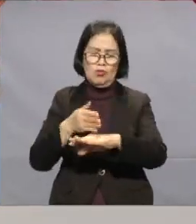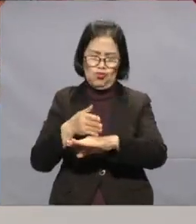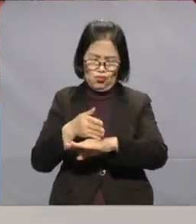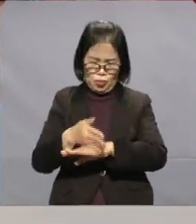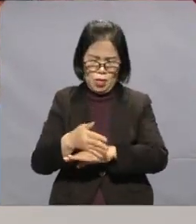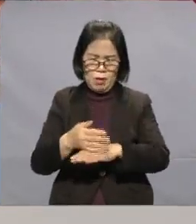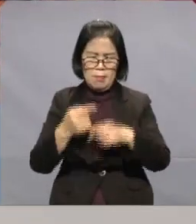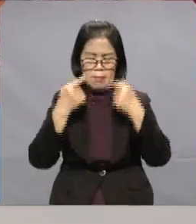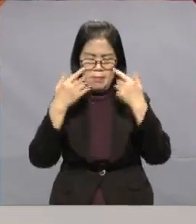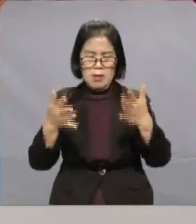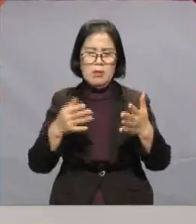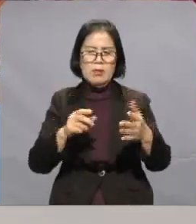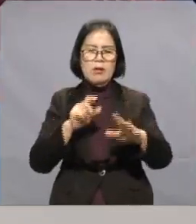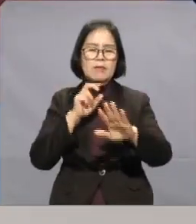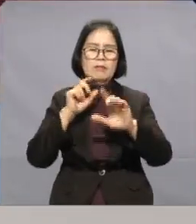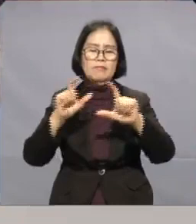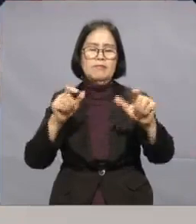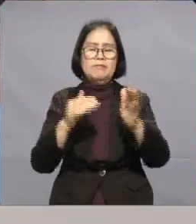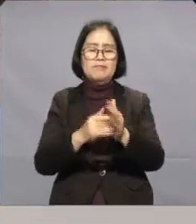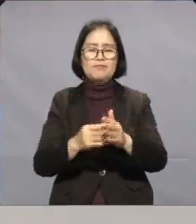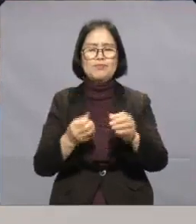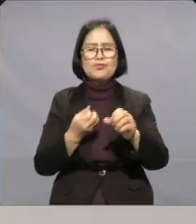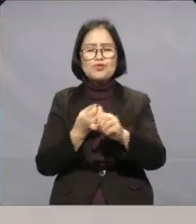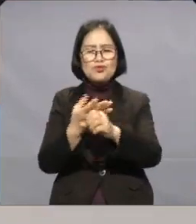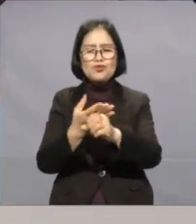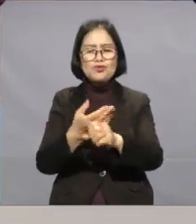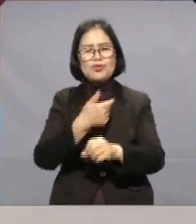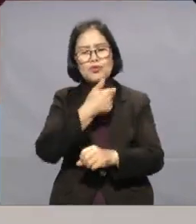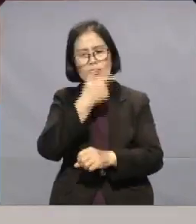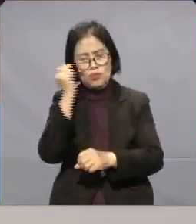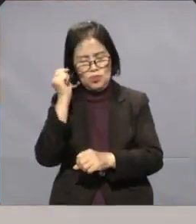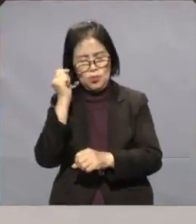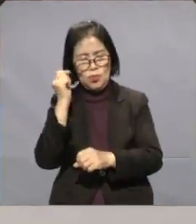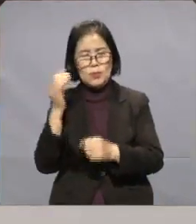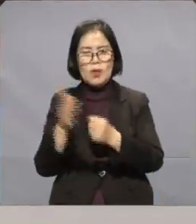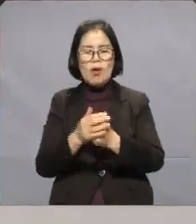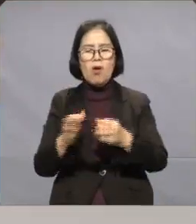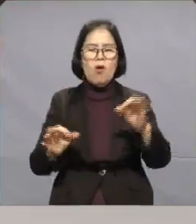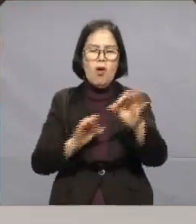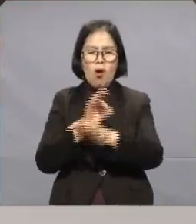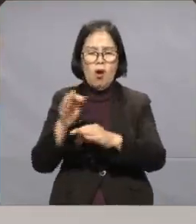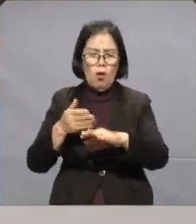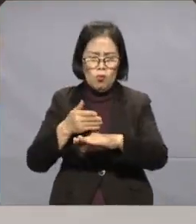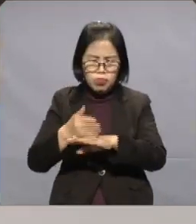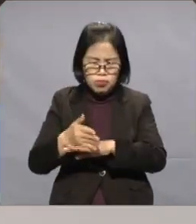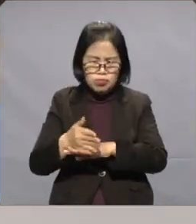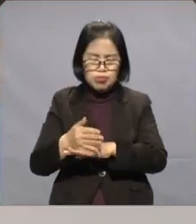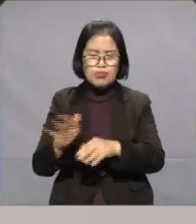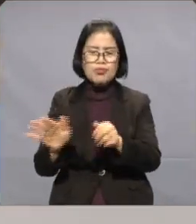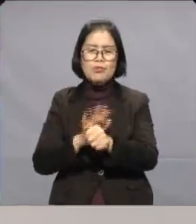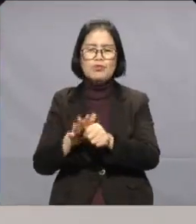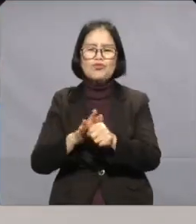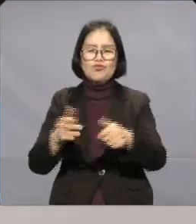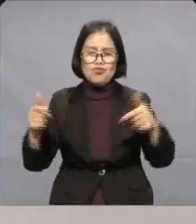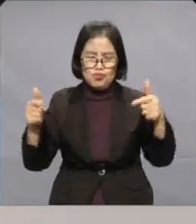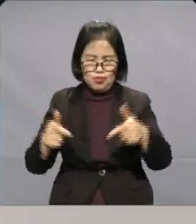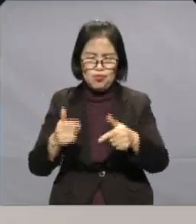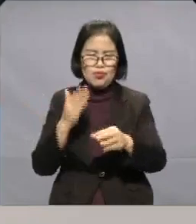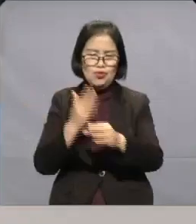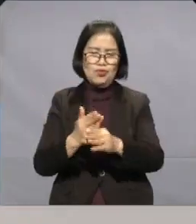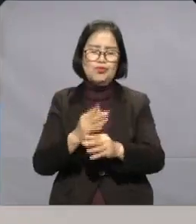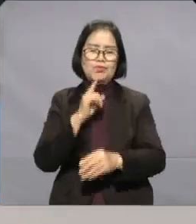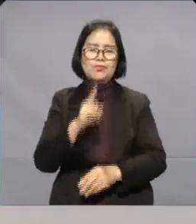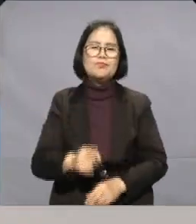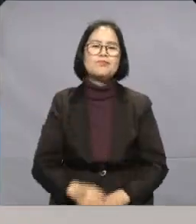진단을 내렸습니다. 수출 부진이 심화하면서 제조업 경기가 꺼지고 서비스업 경기도 주춤하고 있다는 겁니다. 유성훈 기자입니다.